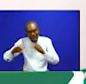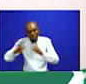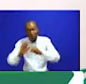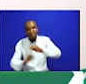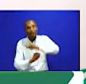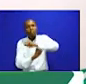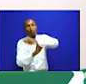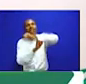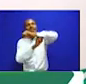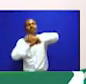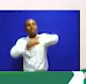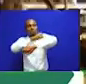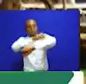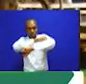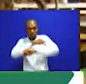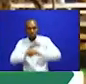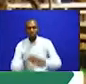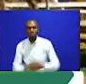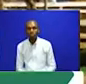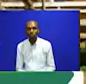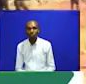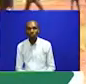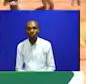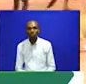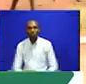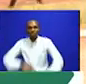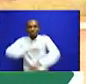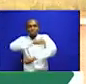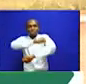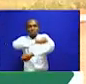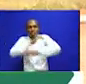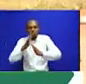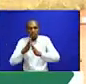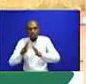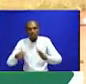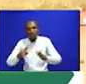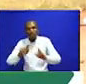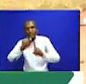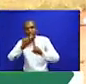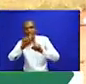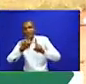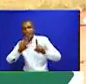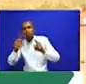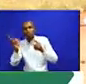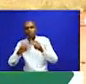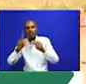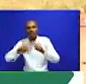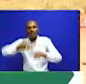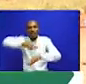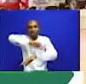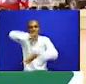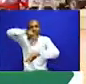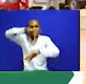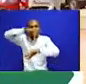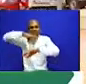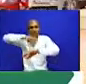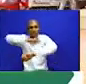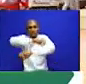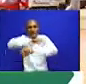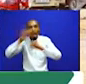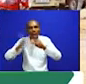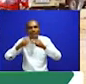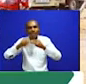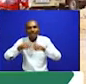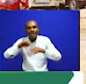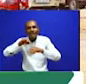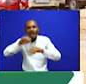elio kororo vya chisemi. Eje sukuru kwigorwa asetamya kabere ni gaboriki wabanene beki sukuru bagenda te gusaba